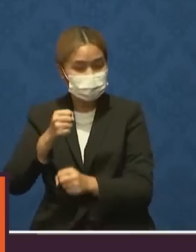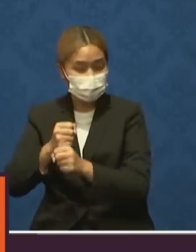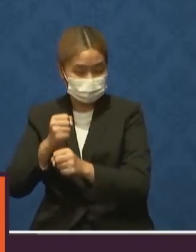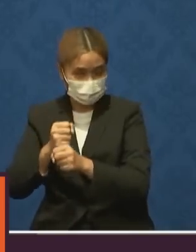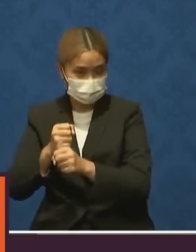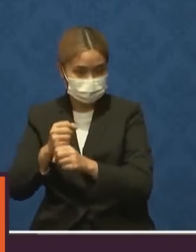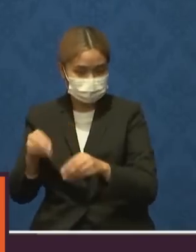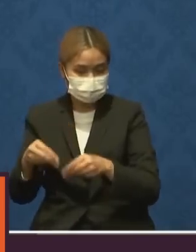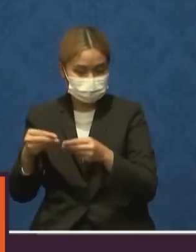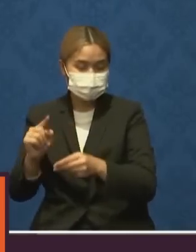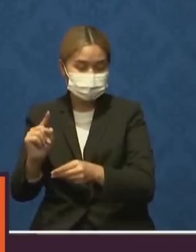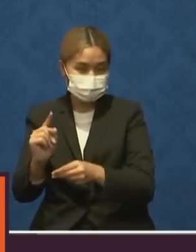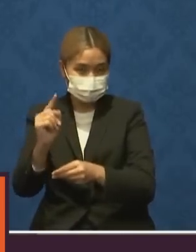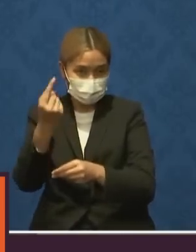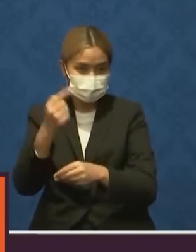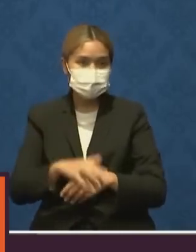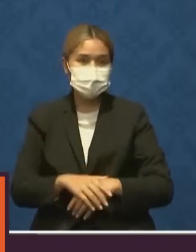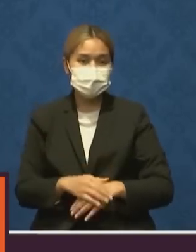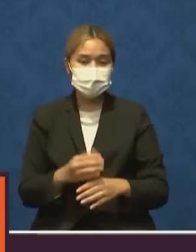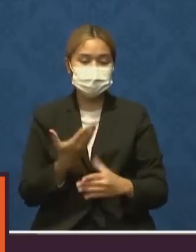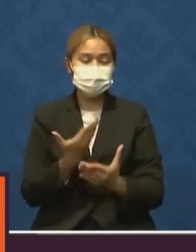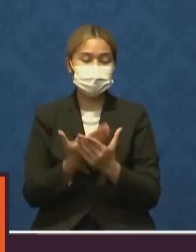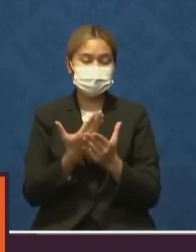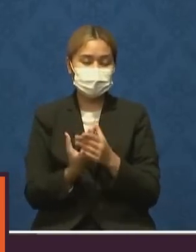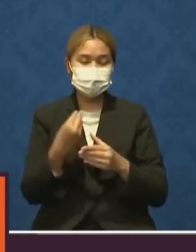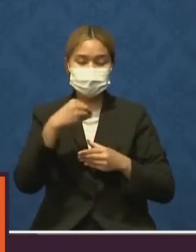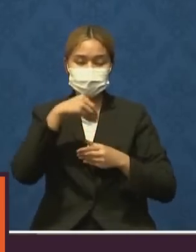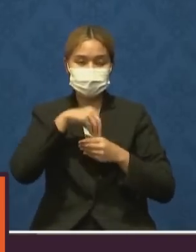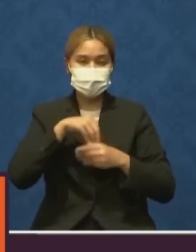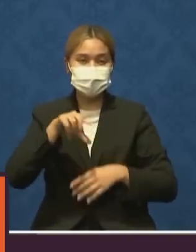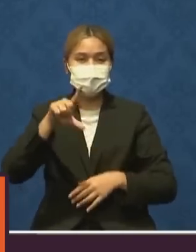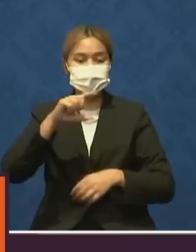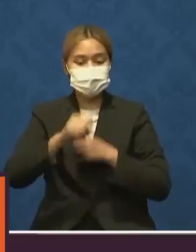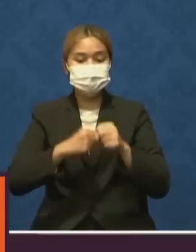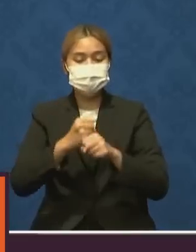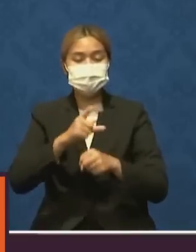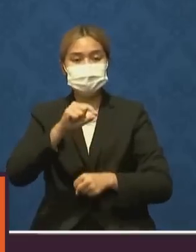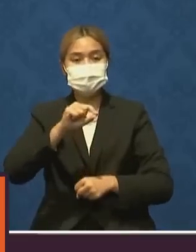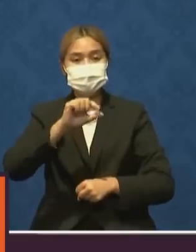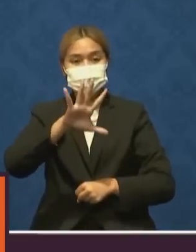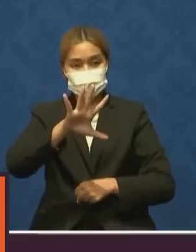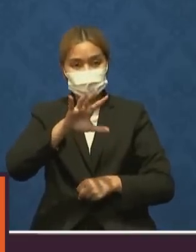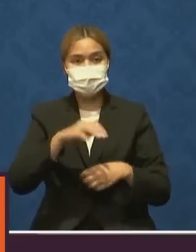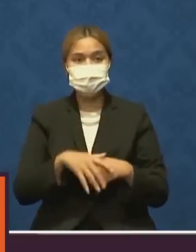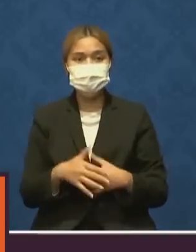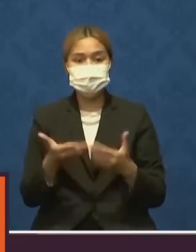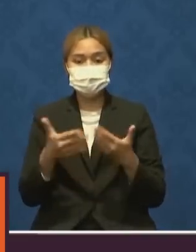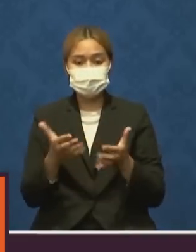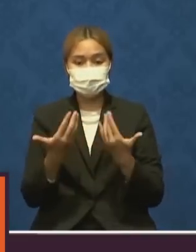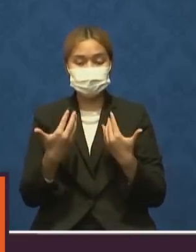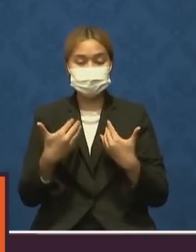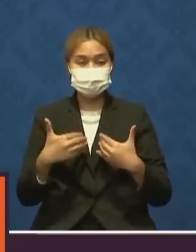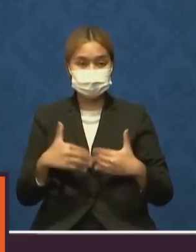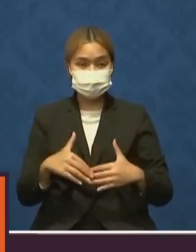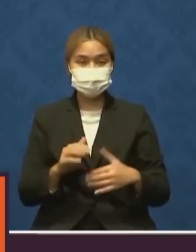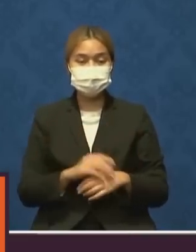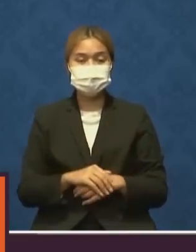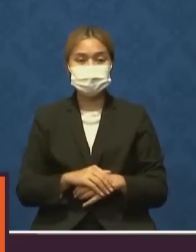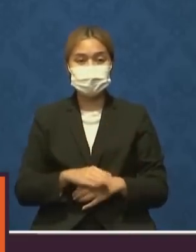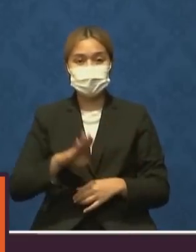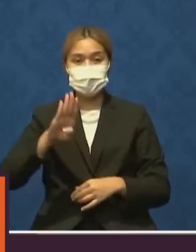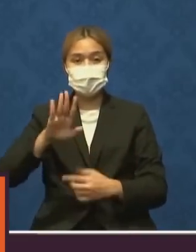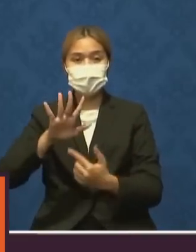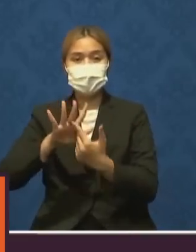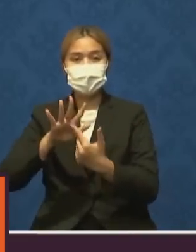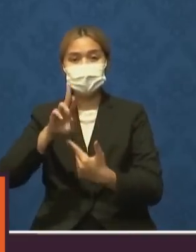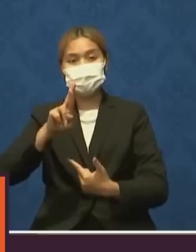สัญาประกนกำไร 25 ปีโรไ้ฟ้าลที่ 2ก็คโงไ้ฟ้าบรภา Powerโรงที่ 2